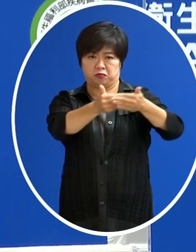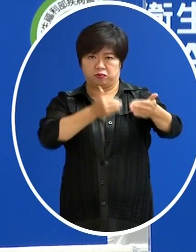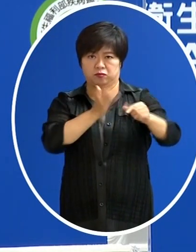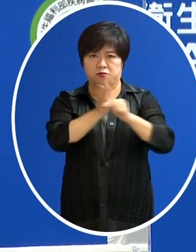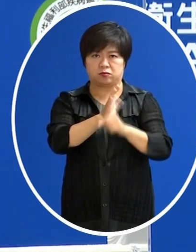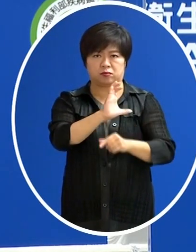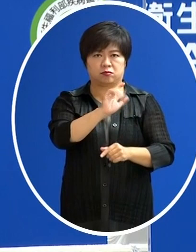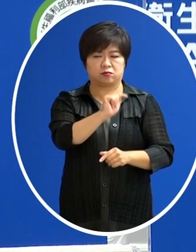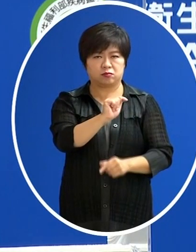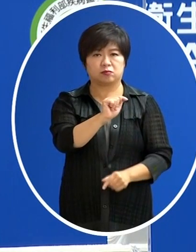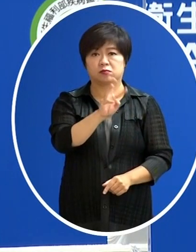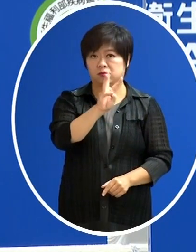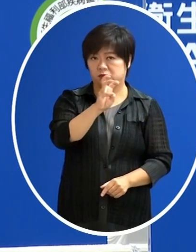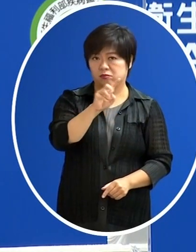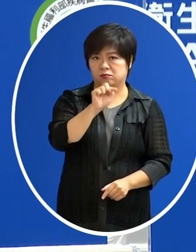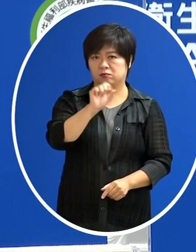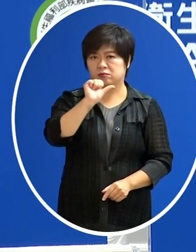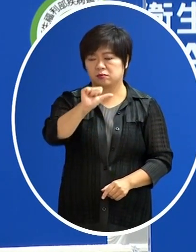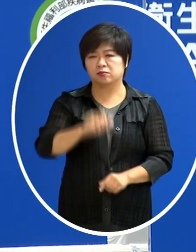CT 值是